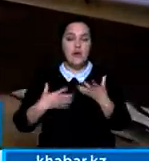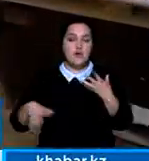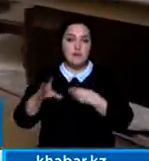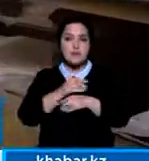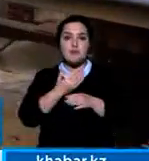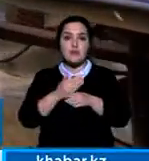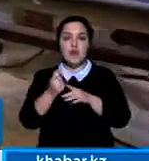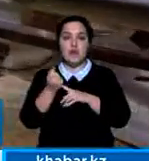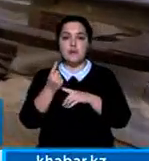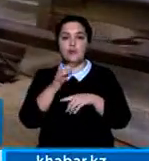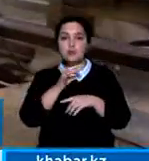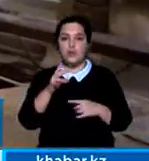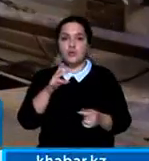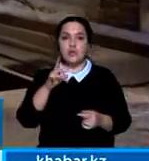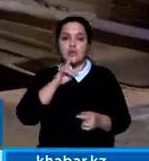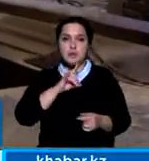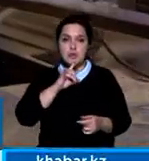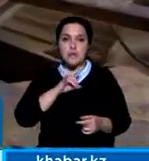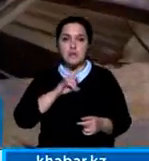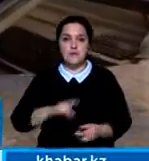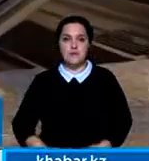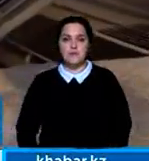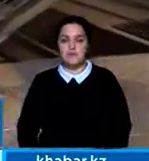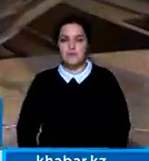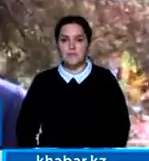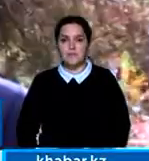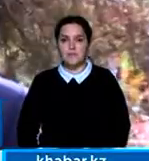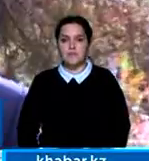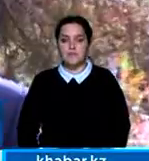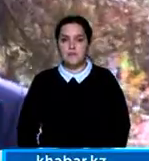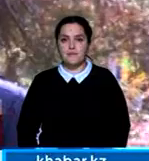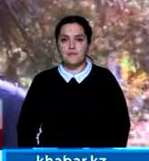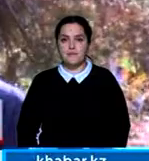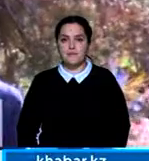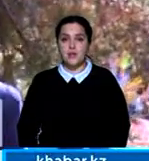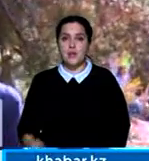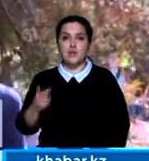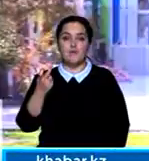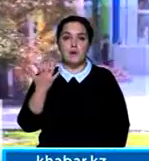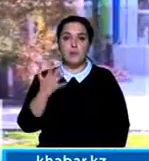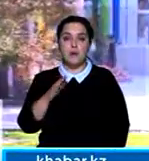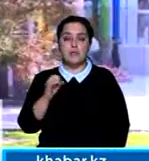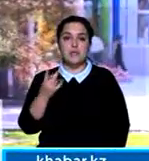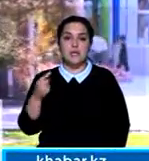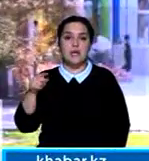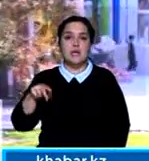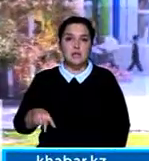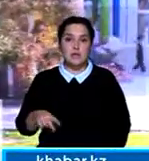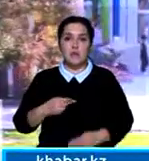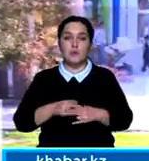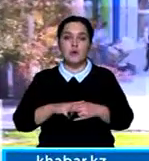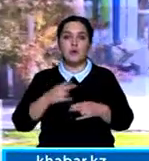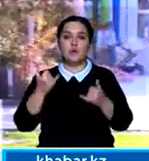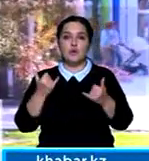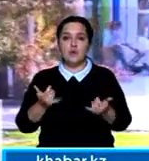выделено 11 тонн льготного дизельного топлива. Для сушки урожая по цене не превышающей 250 тенге за литр. Сейчас идет активное